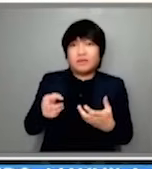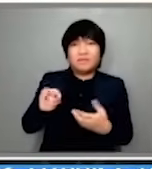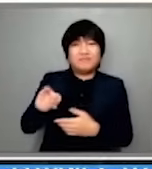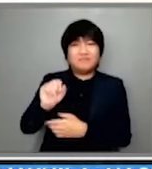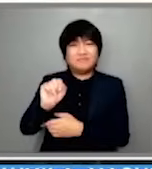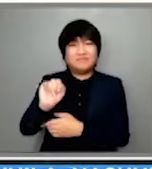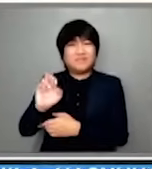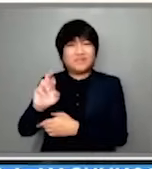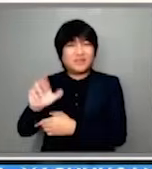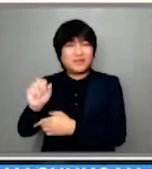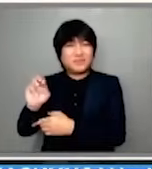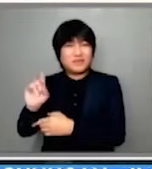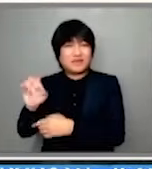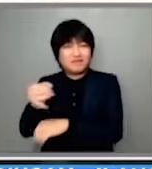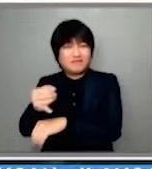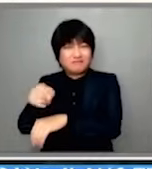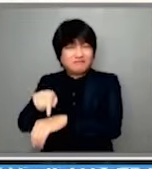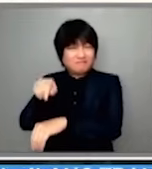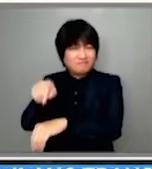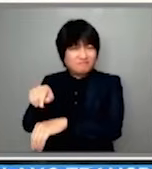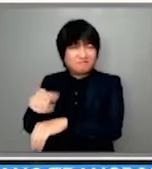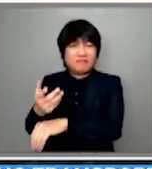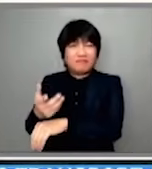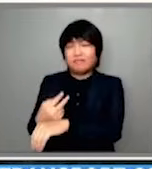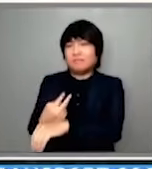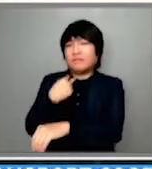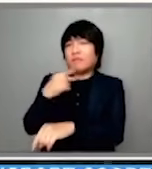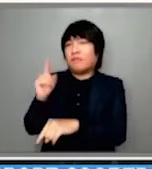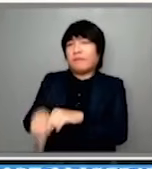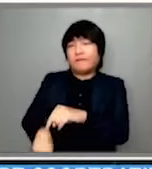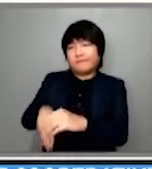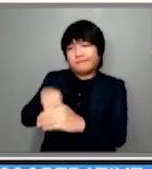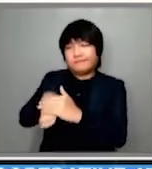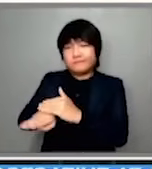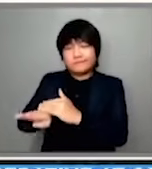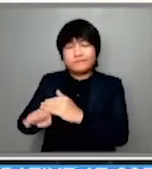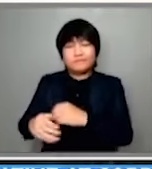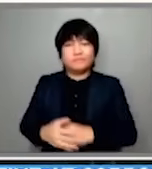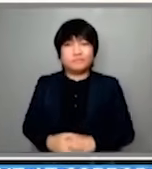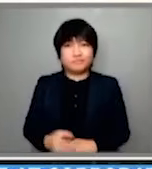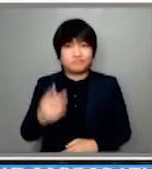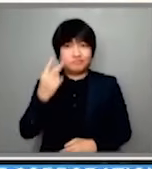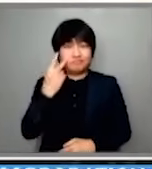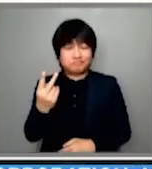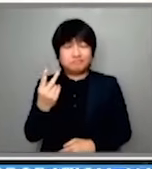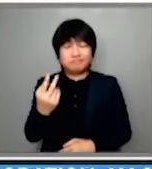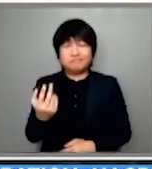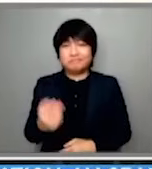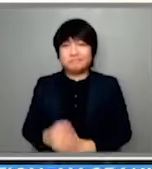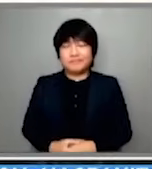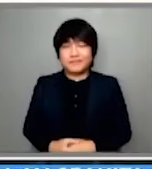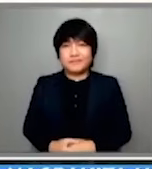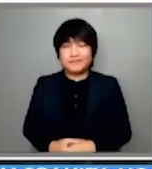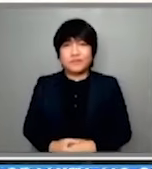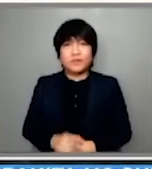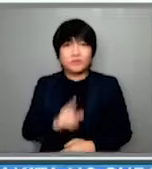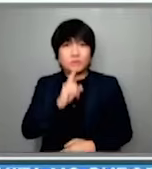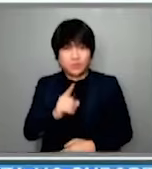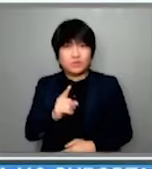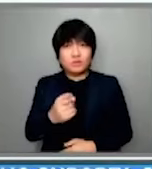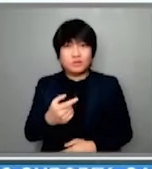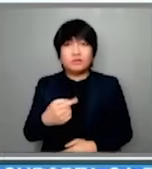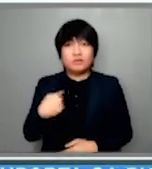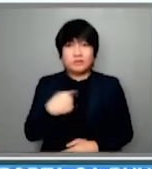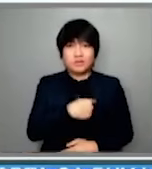doon sa lalo na doon sa east side is doon kasi magagaling yung supposed to be na resupply na mga vessels po natin.